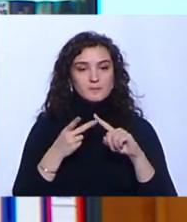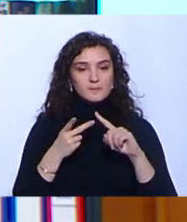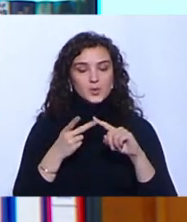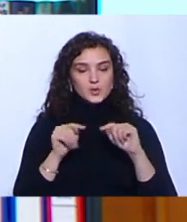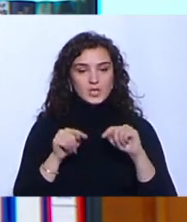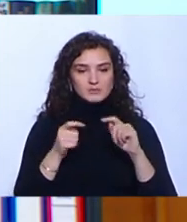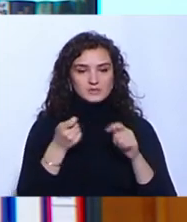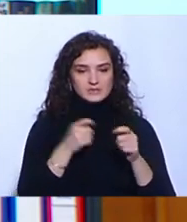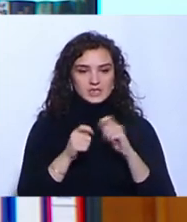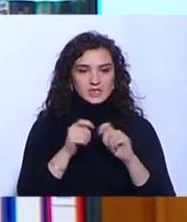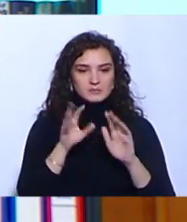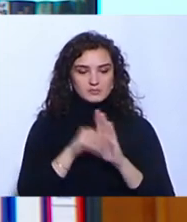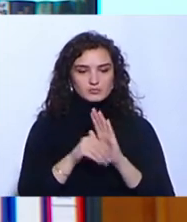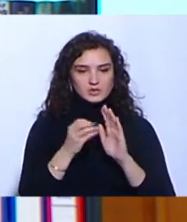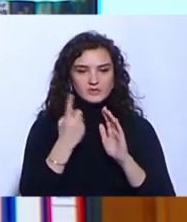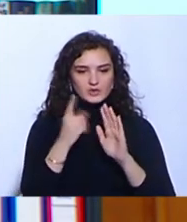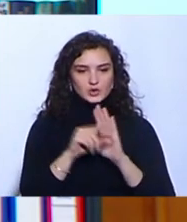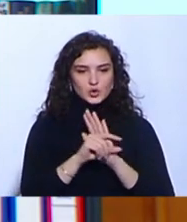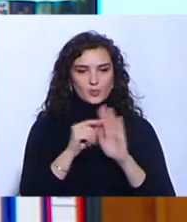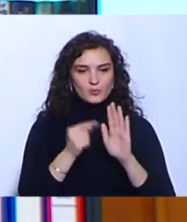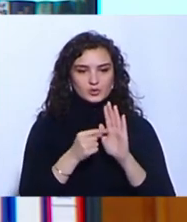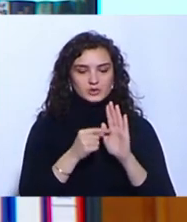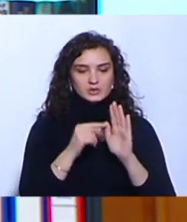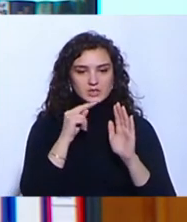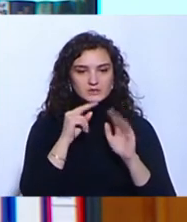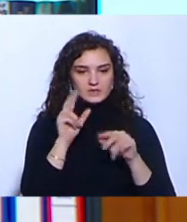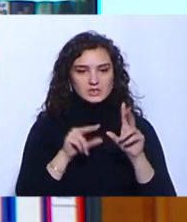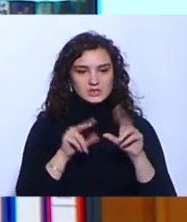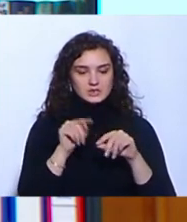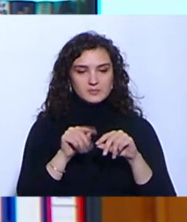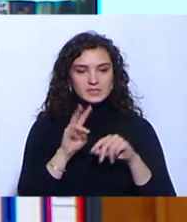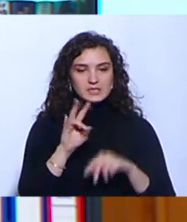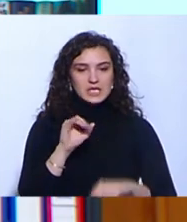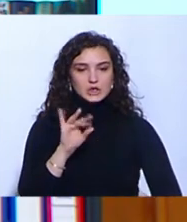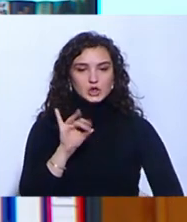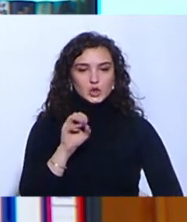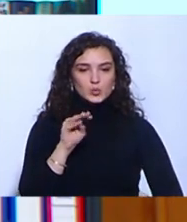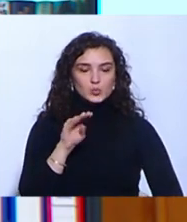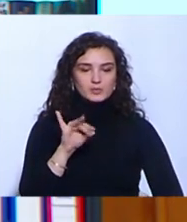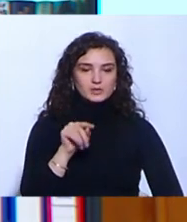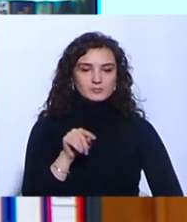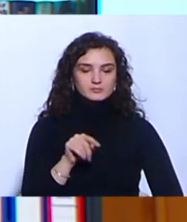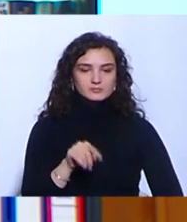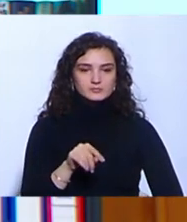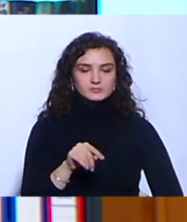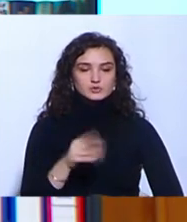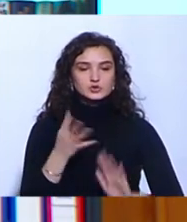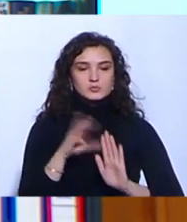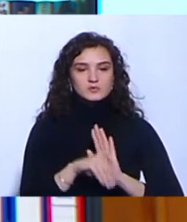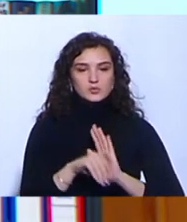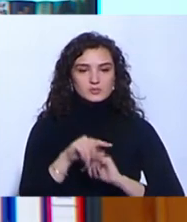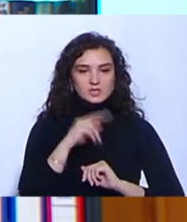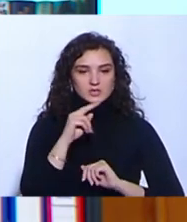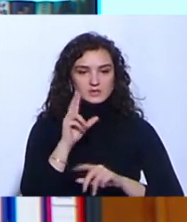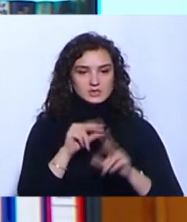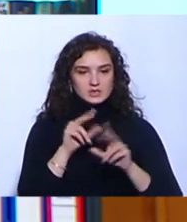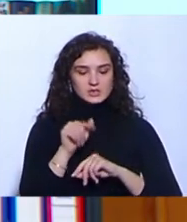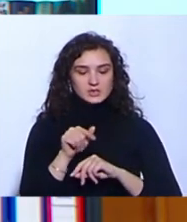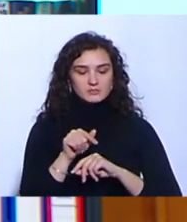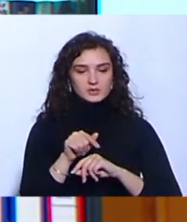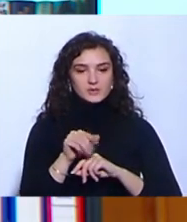მეორე ამ ნივთიერებებში კიდევ ერთი კომპონენტის გათვალისწინებით, ნატრიუმის შემცველობის გათვალისწინებით.